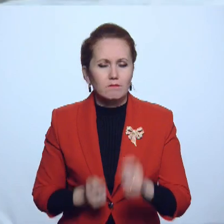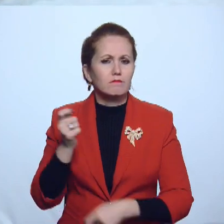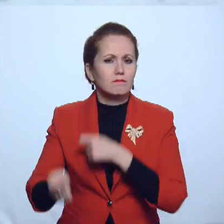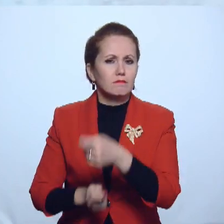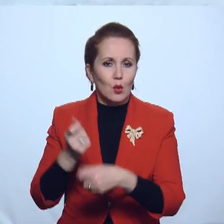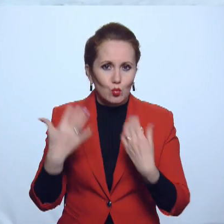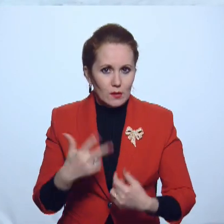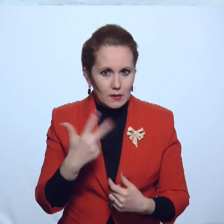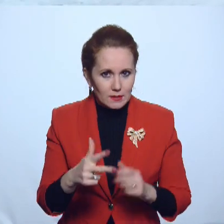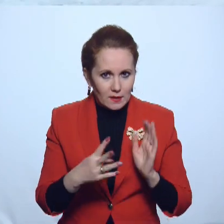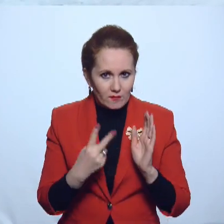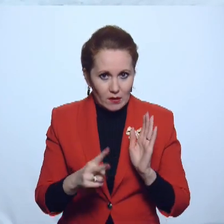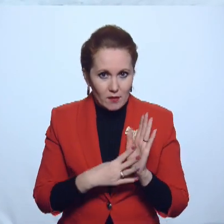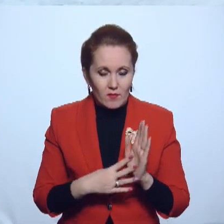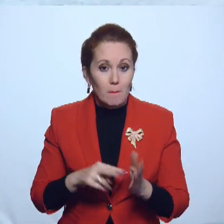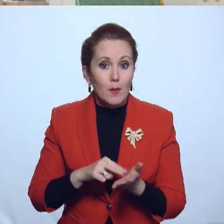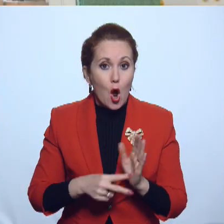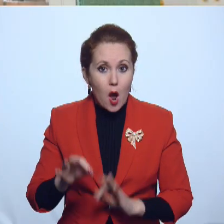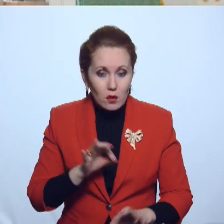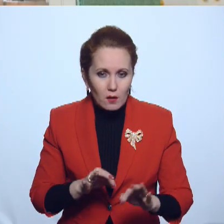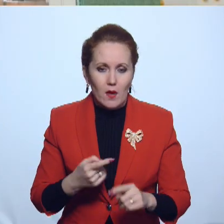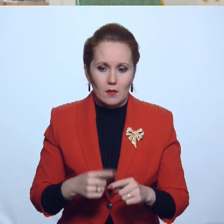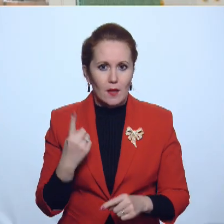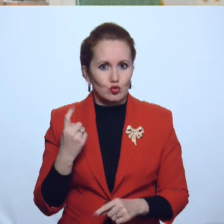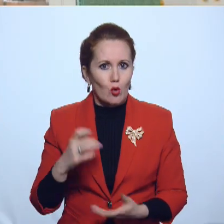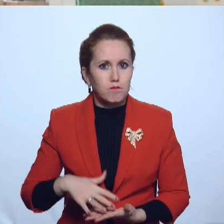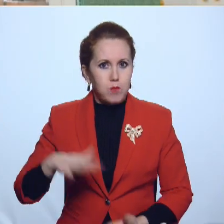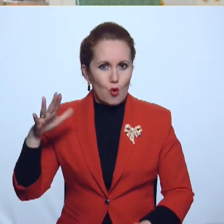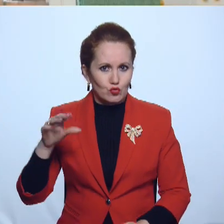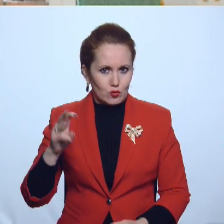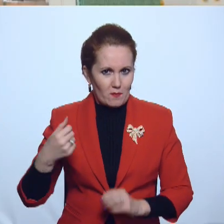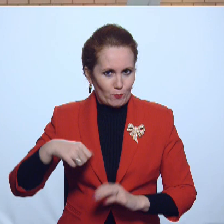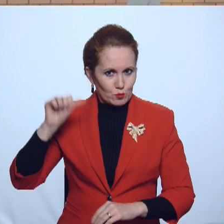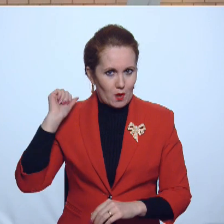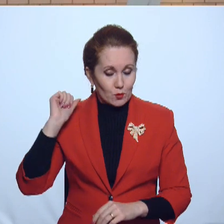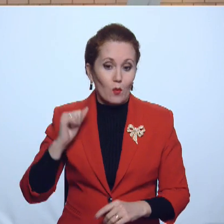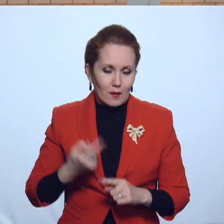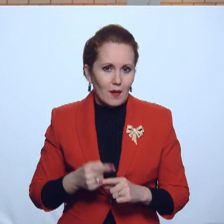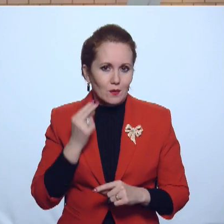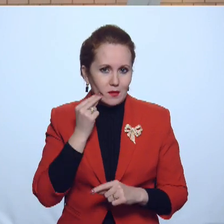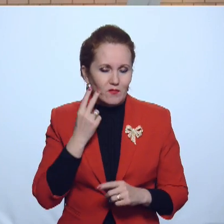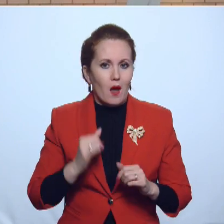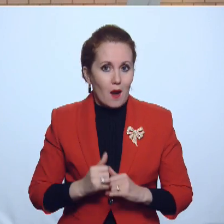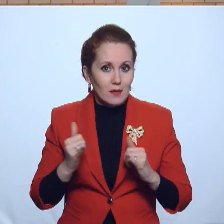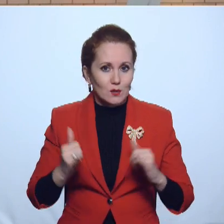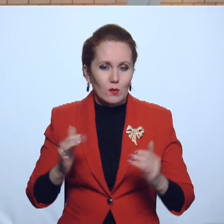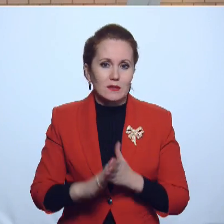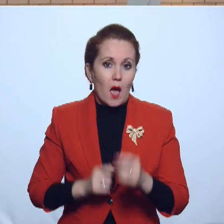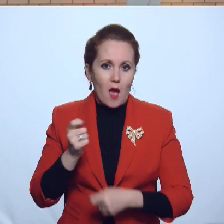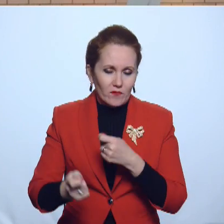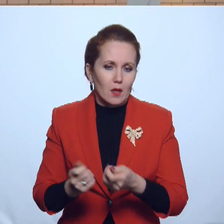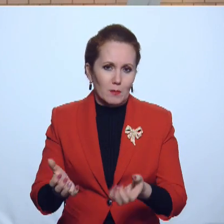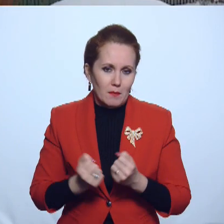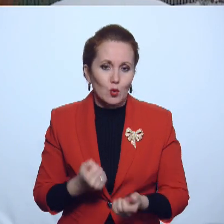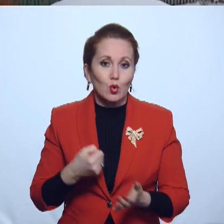заявилось 329 проектов. Это уже на 100 больше, чем в прошлом году. И эта цифра растет. Заявки принимаются до